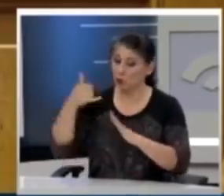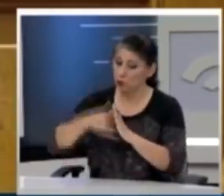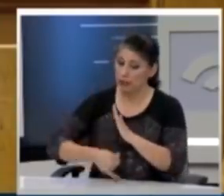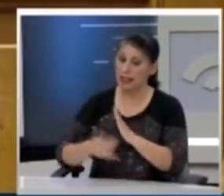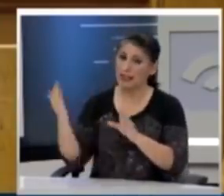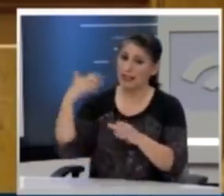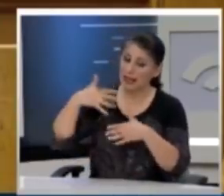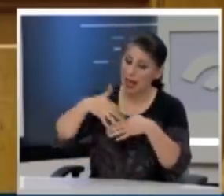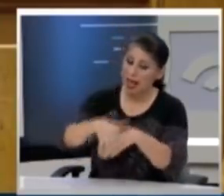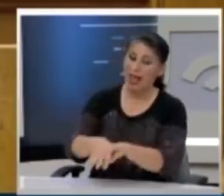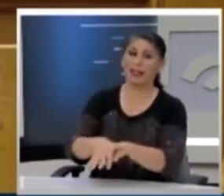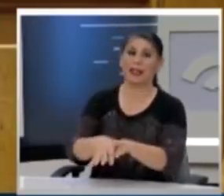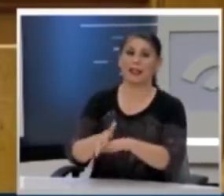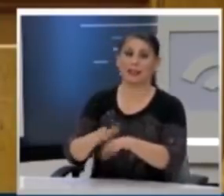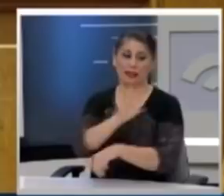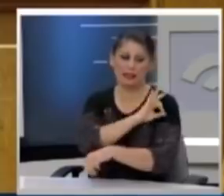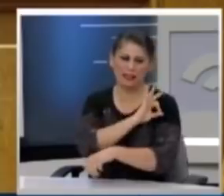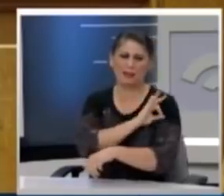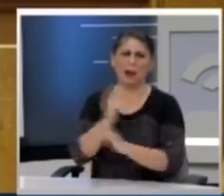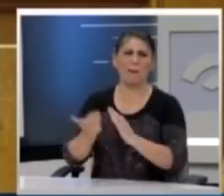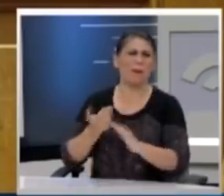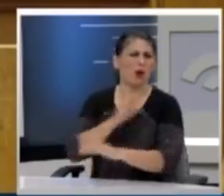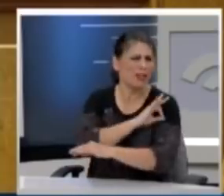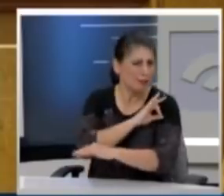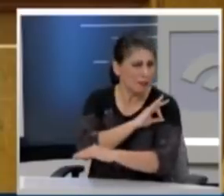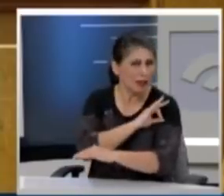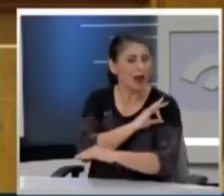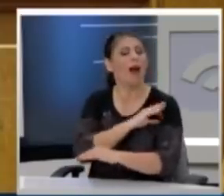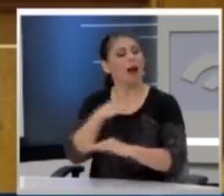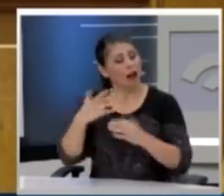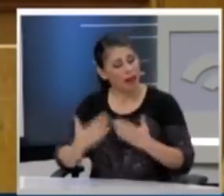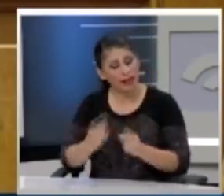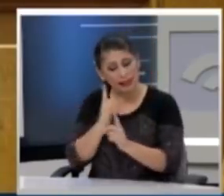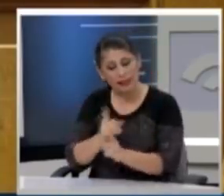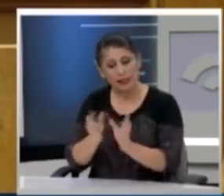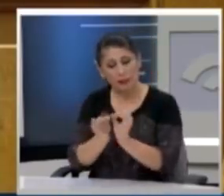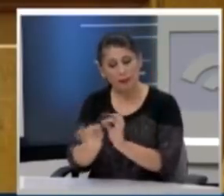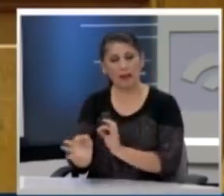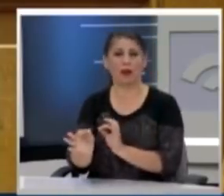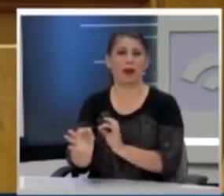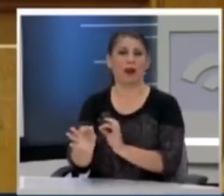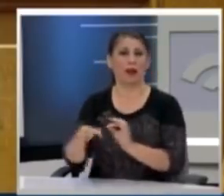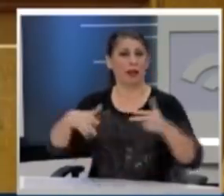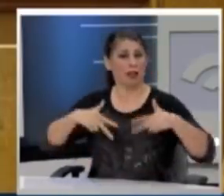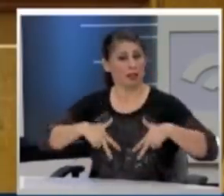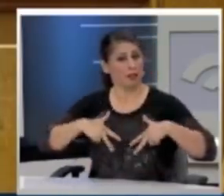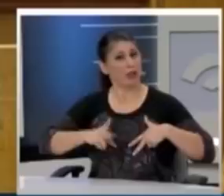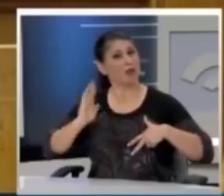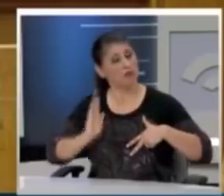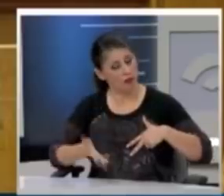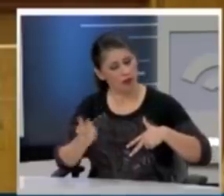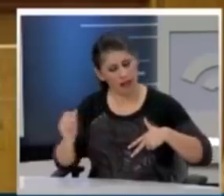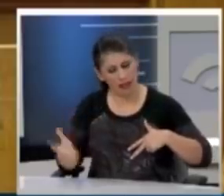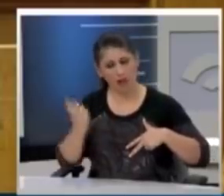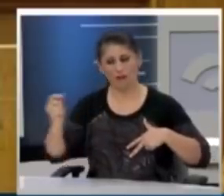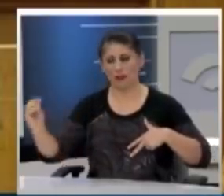και των προνηπίων στις δομές προσχολικής αγωγής πάρτε συγκεκριμένα μέτρα η κυβέρνηση μπορεί να βρει